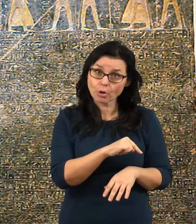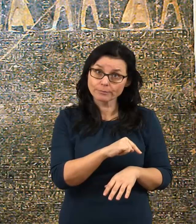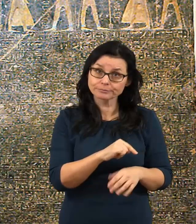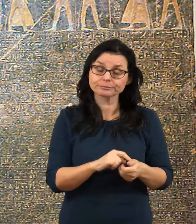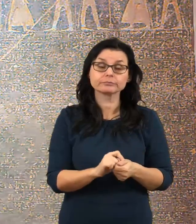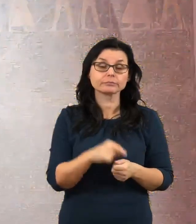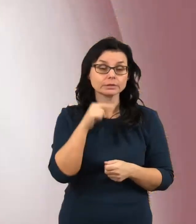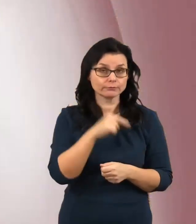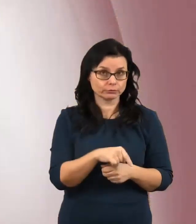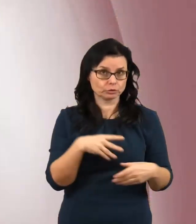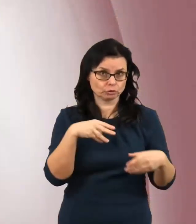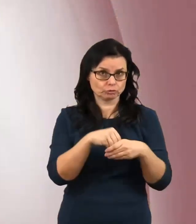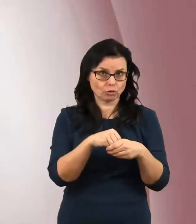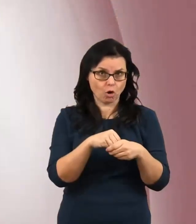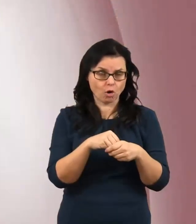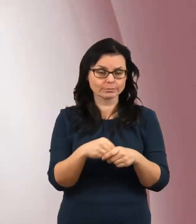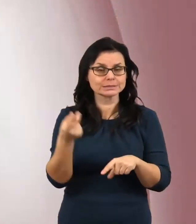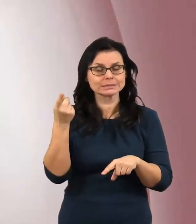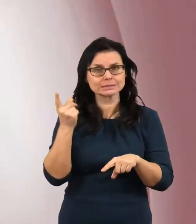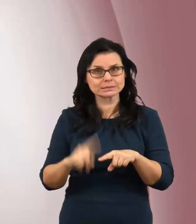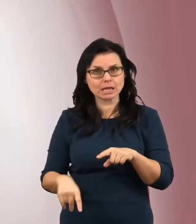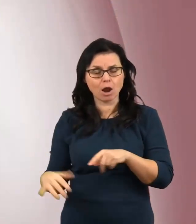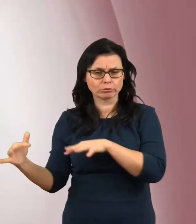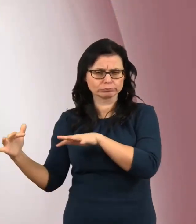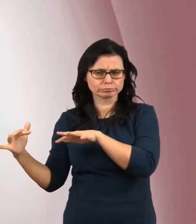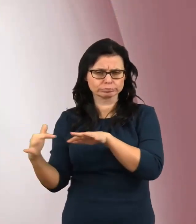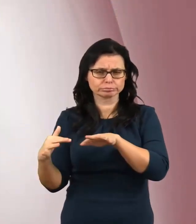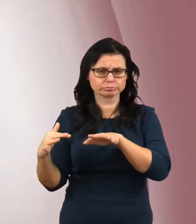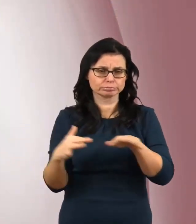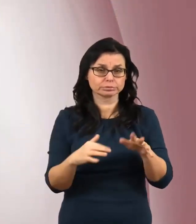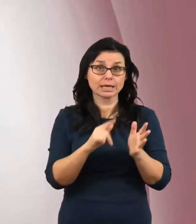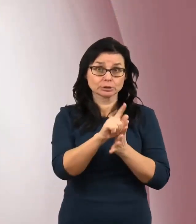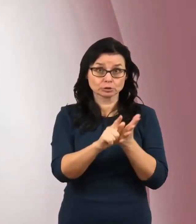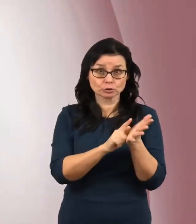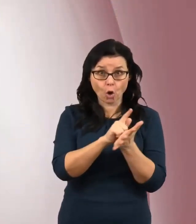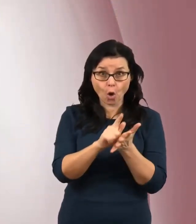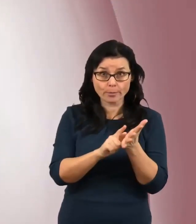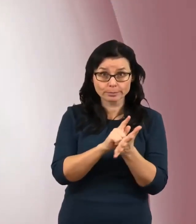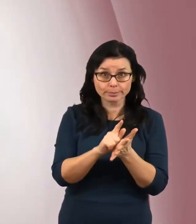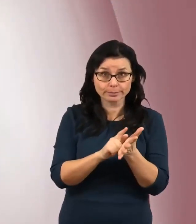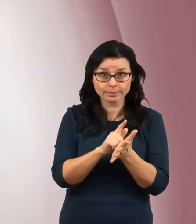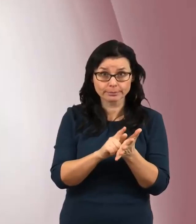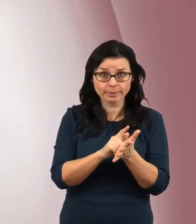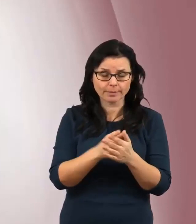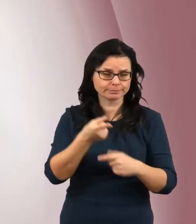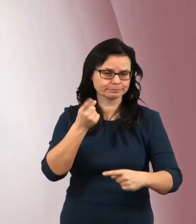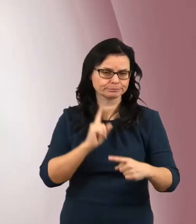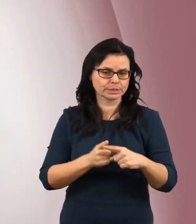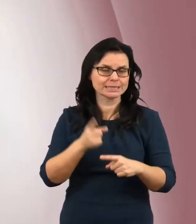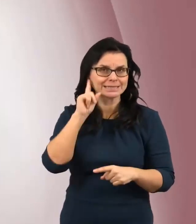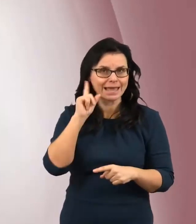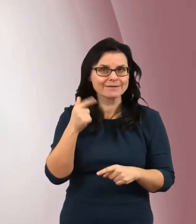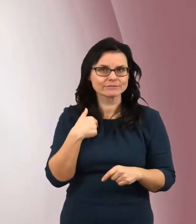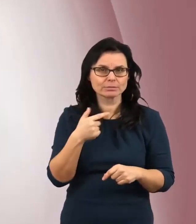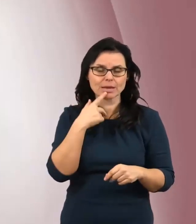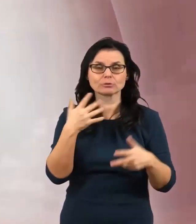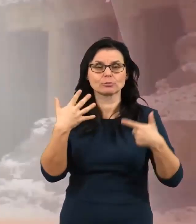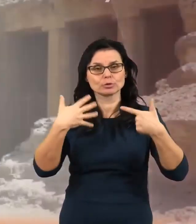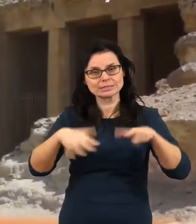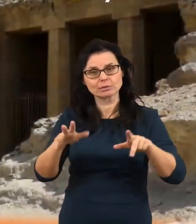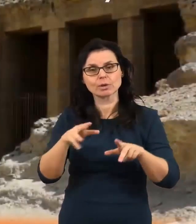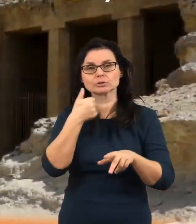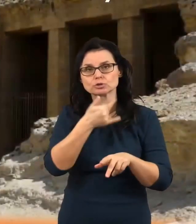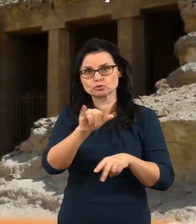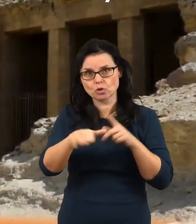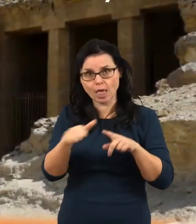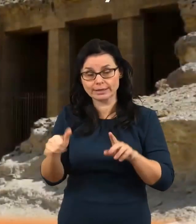místě, do toho místa, do Egipta, přišel v jisté době. Konkrétně, dnes už víme, že to bylo sednácté století